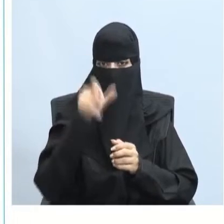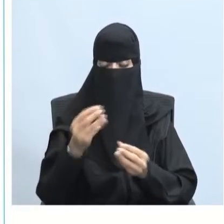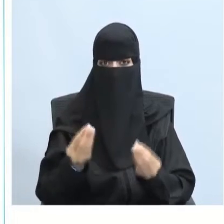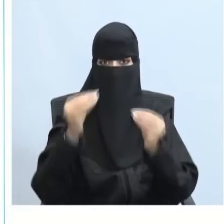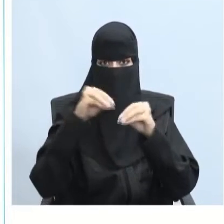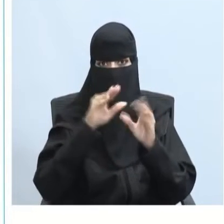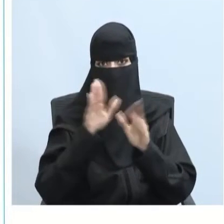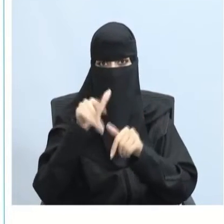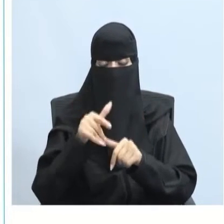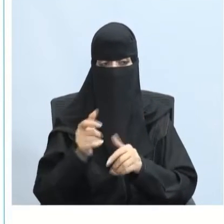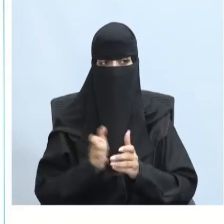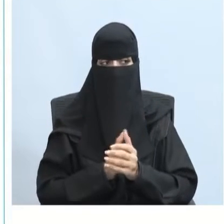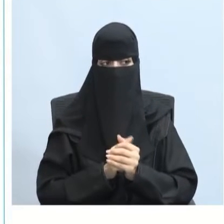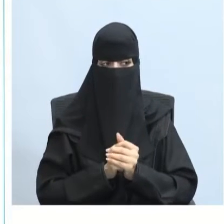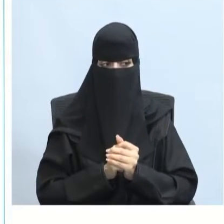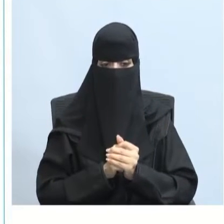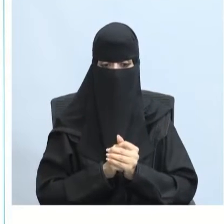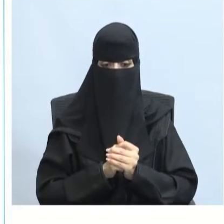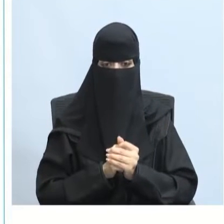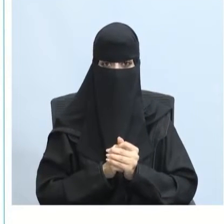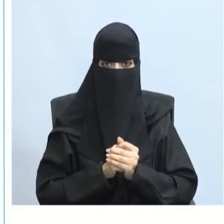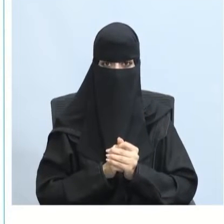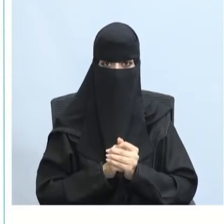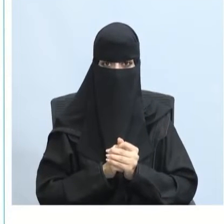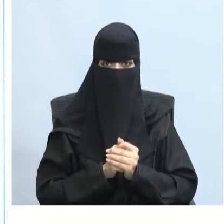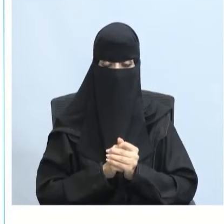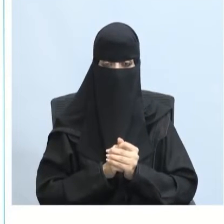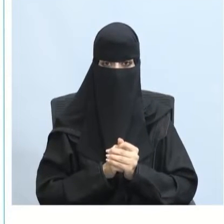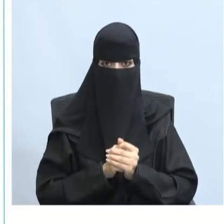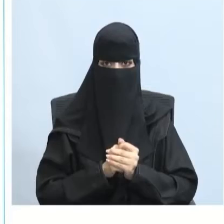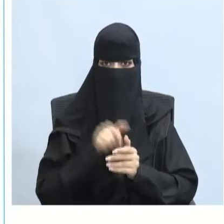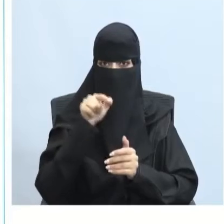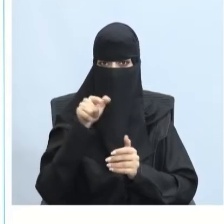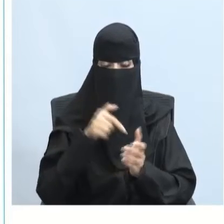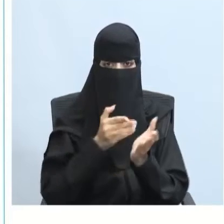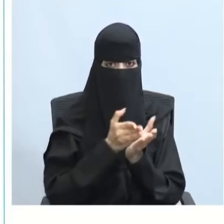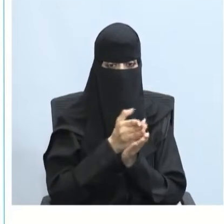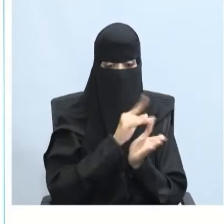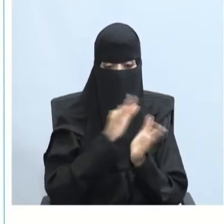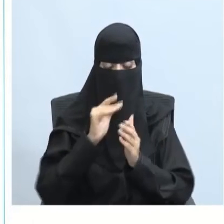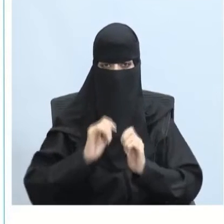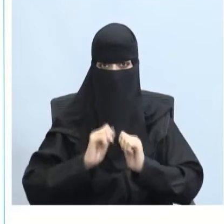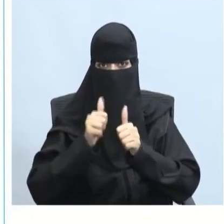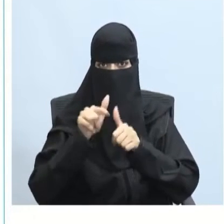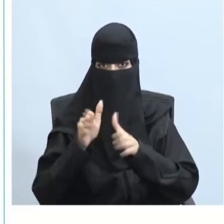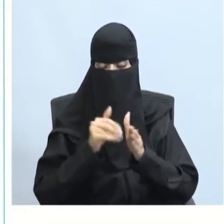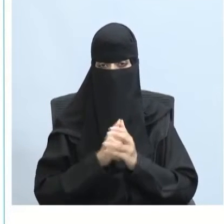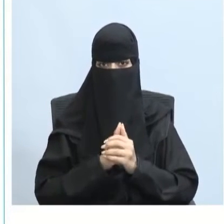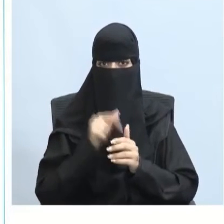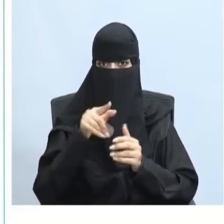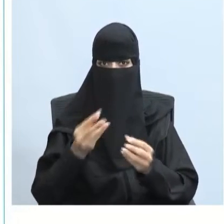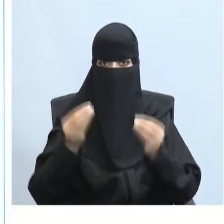متوفره عند اضافه مورد جديد اذا هذه الطريقه التي تقوم بها